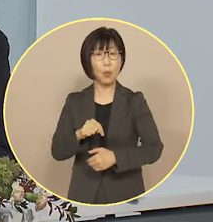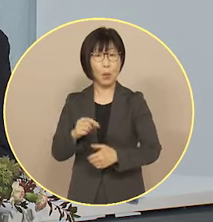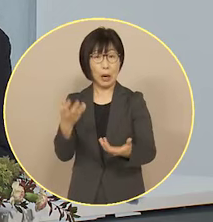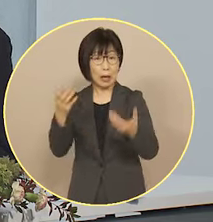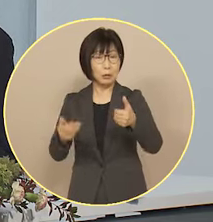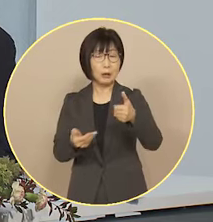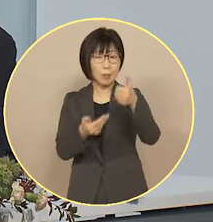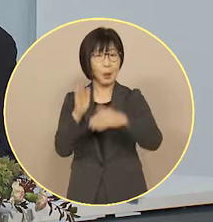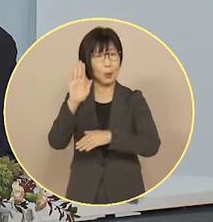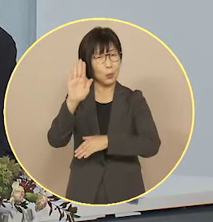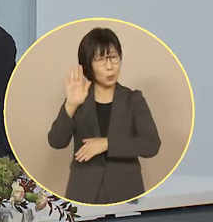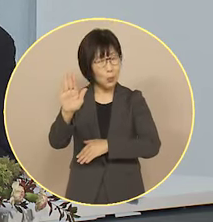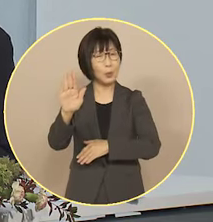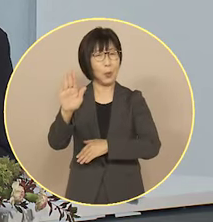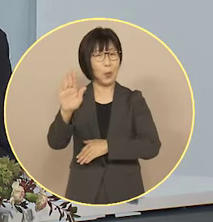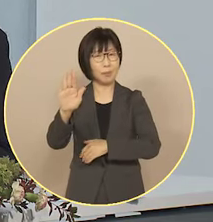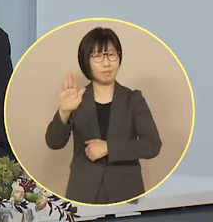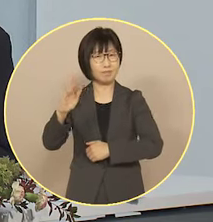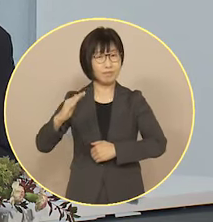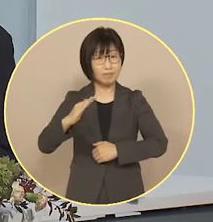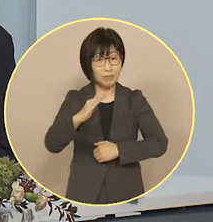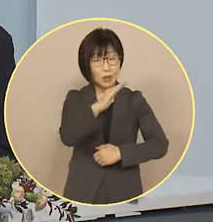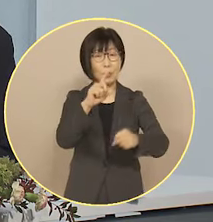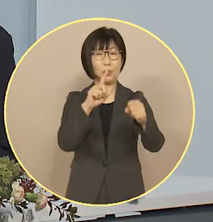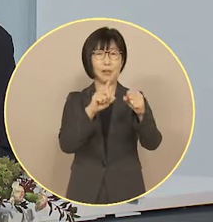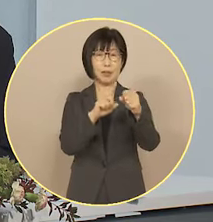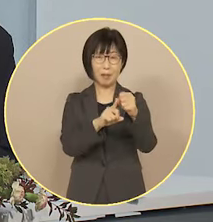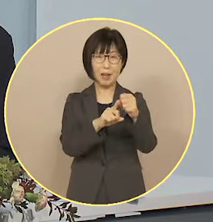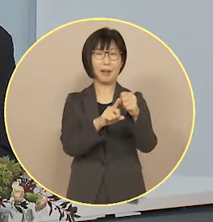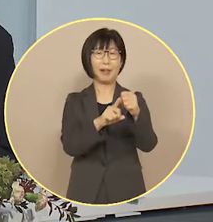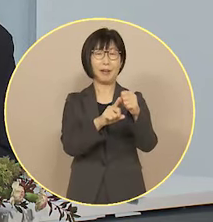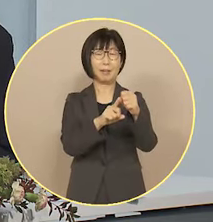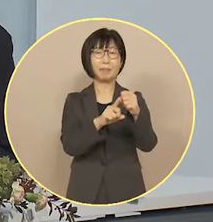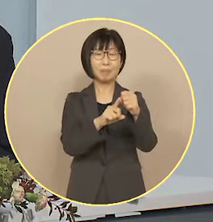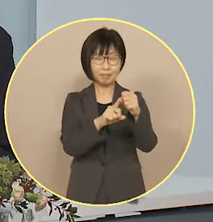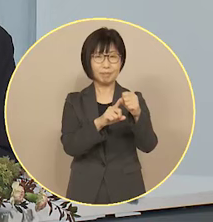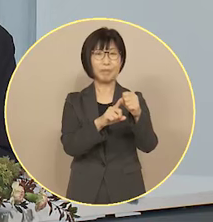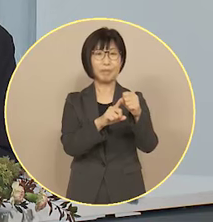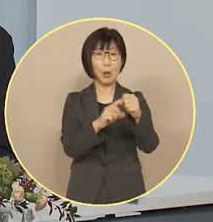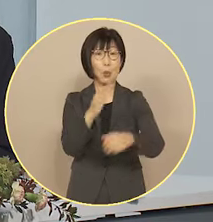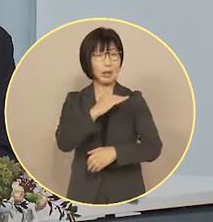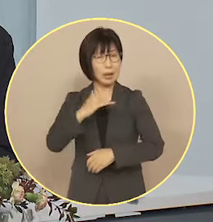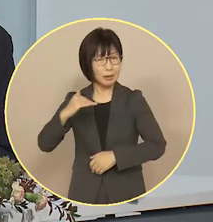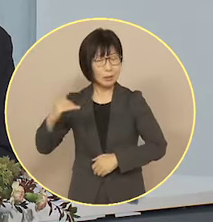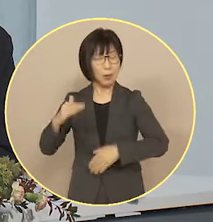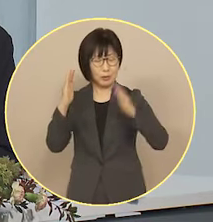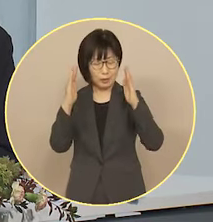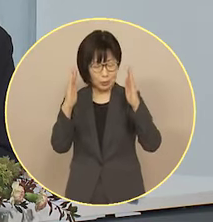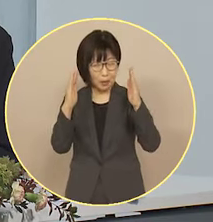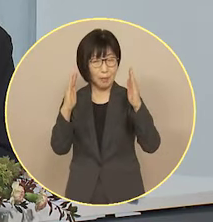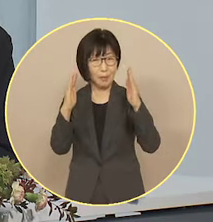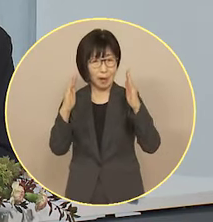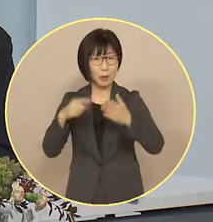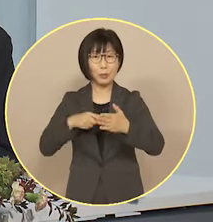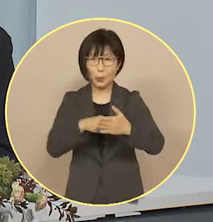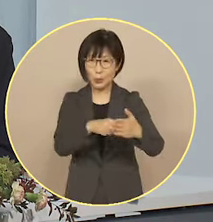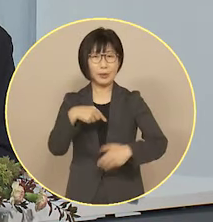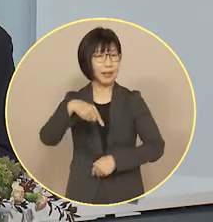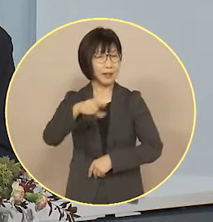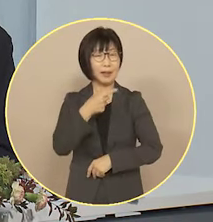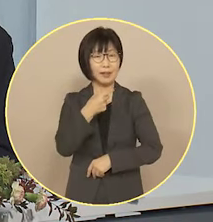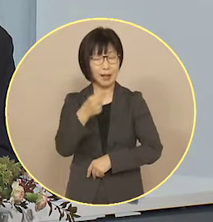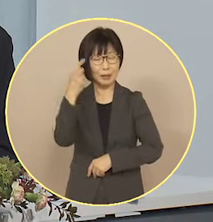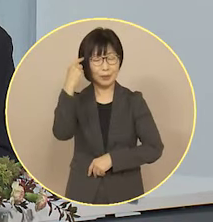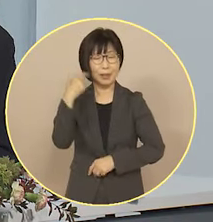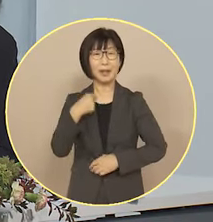栽培を今後将来にあの成長させていくために私たちも全力で努力をしていきたいそのように